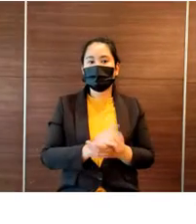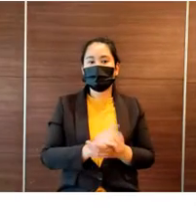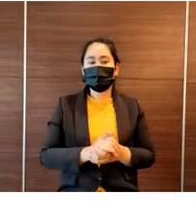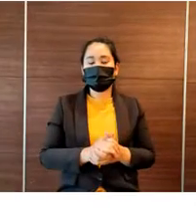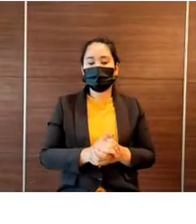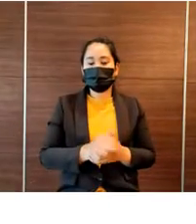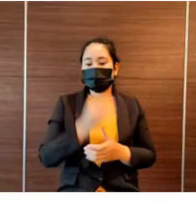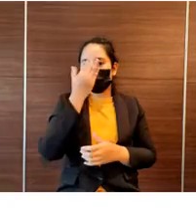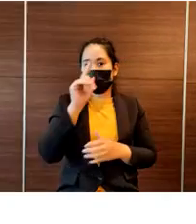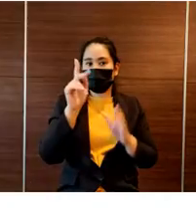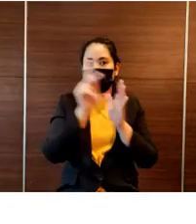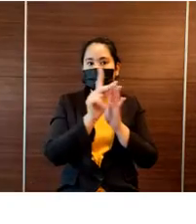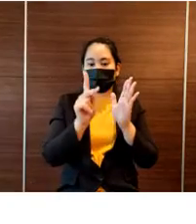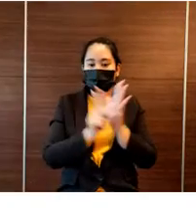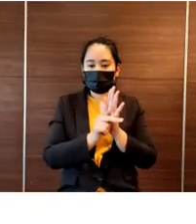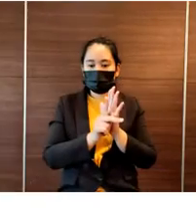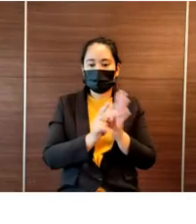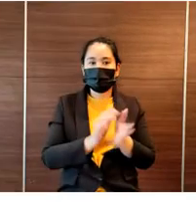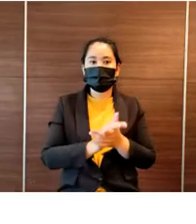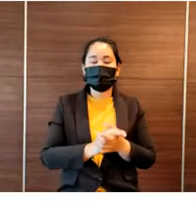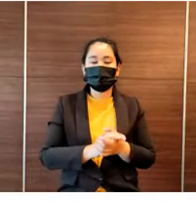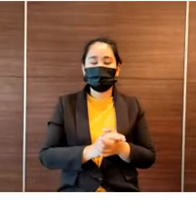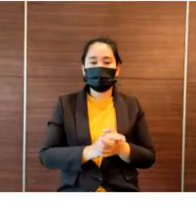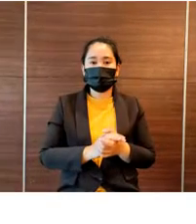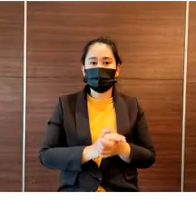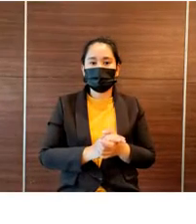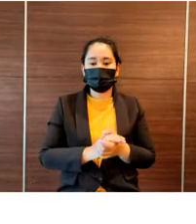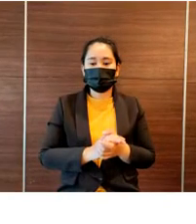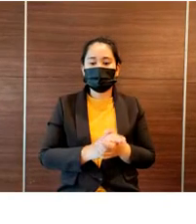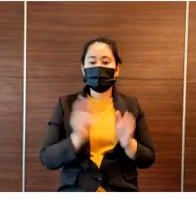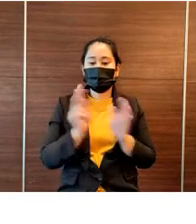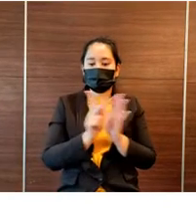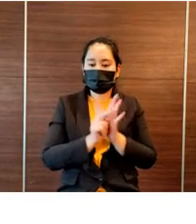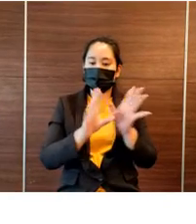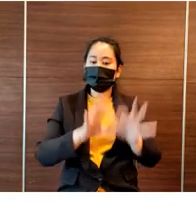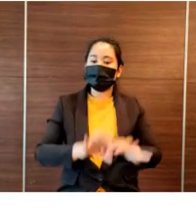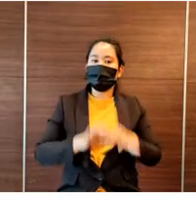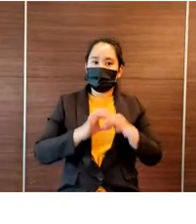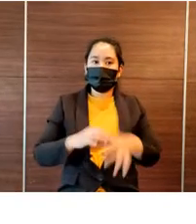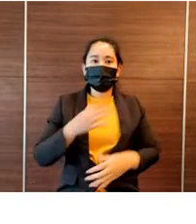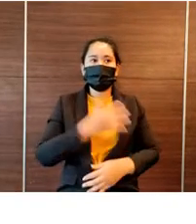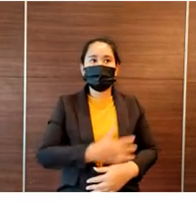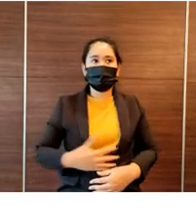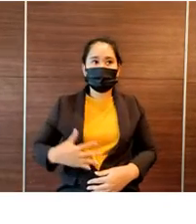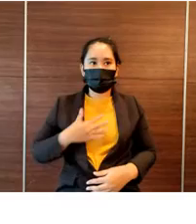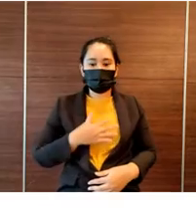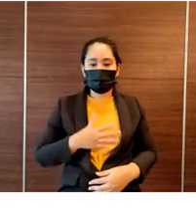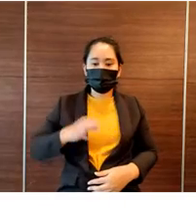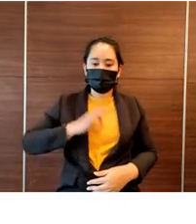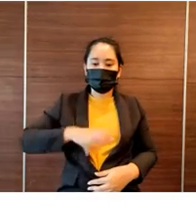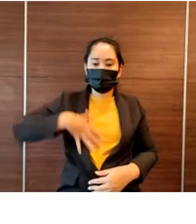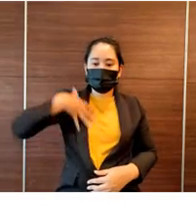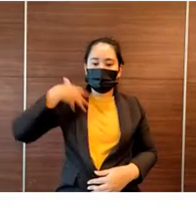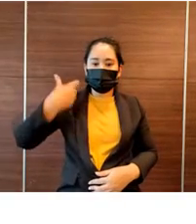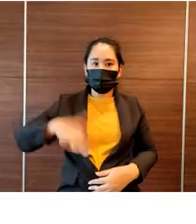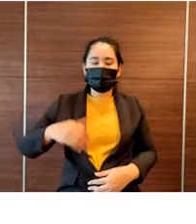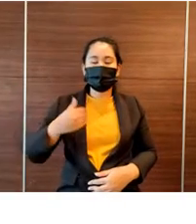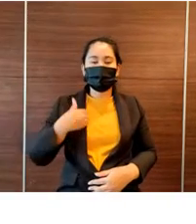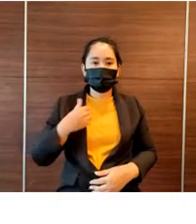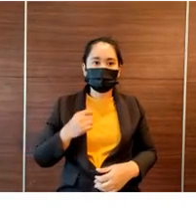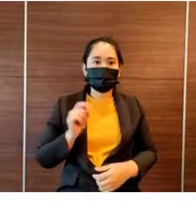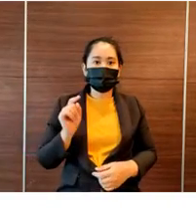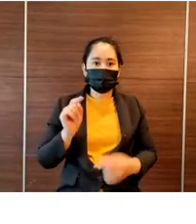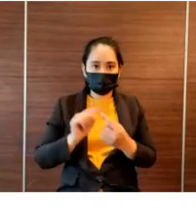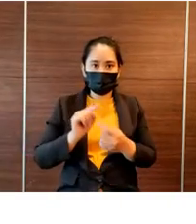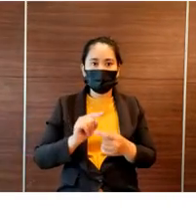อย่างและเผลอมีเรื่องสุดทางทางเรื่องด้านสุขภาพด้วยดังนั้นโอ้โหมันหนักมากเลยอ่ะเลยต้องเดินเข้าสู่ก